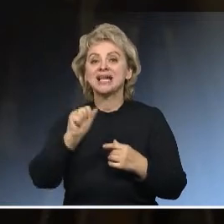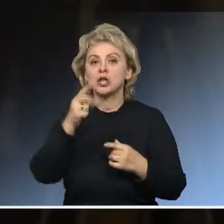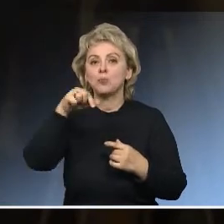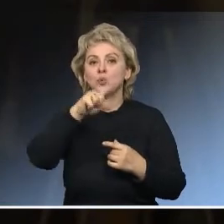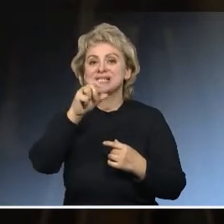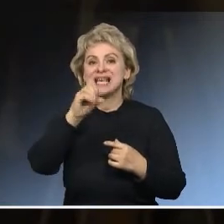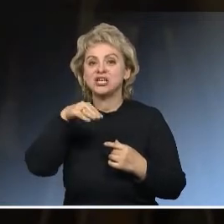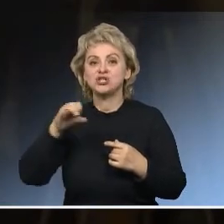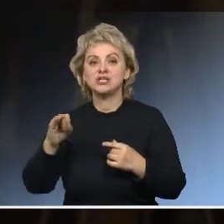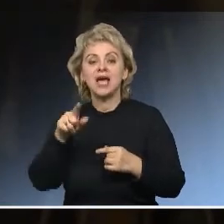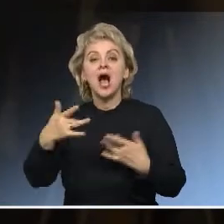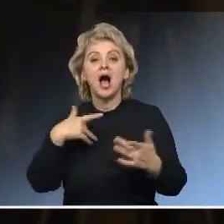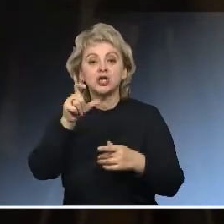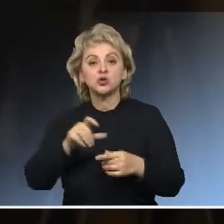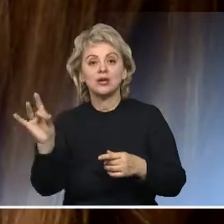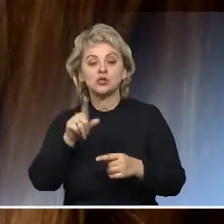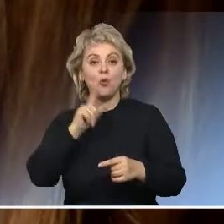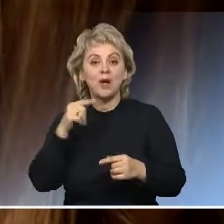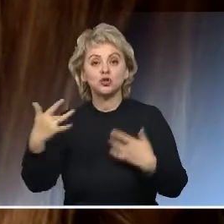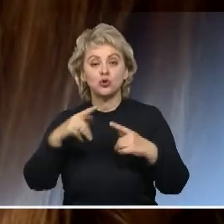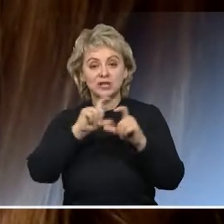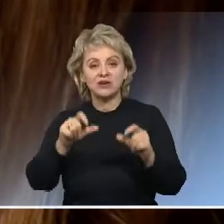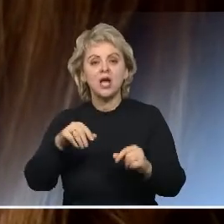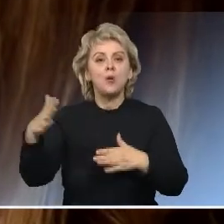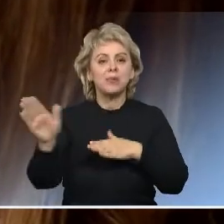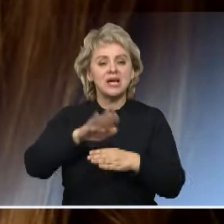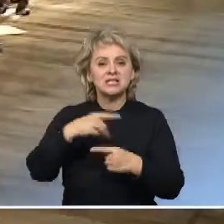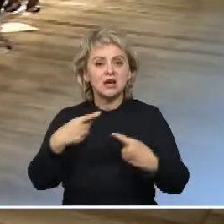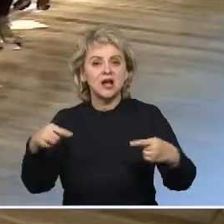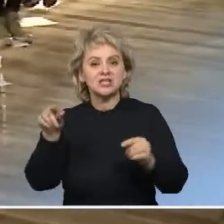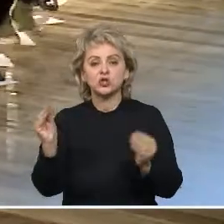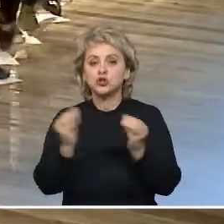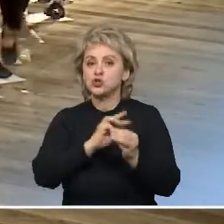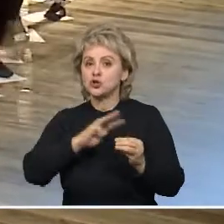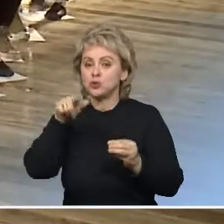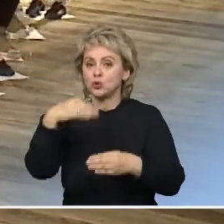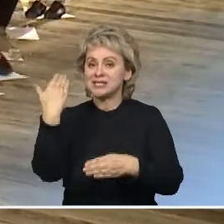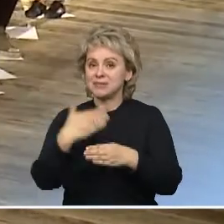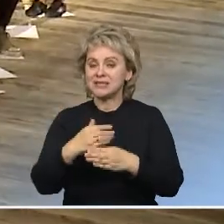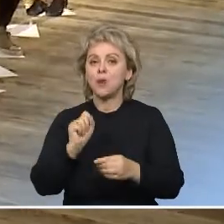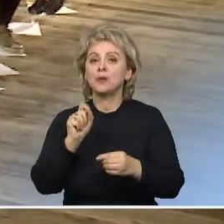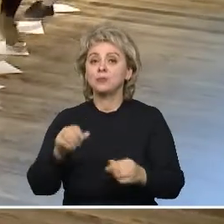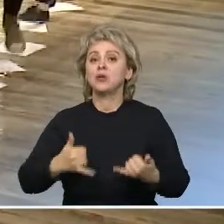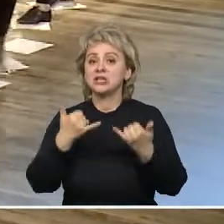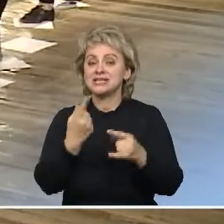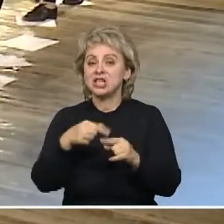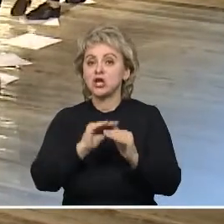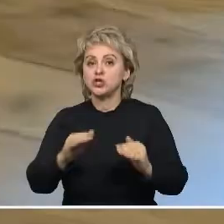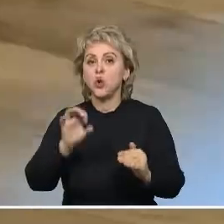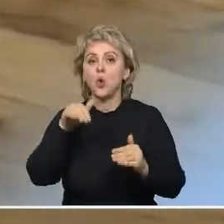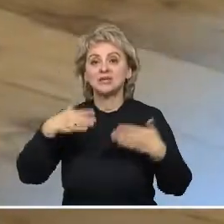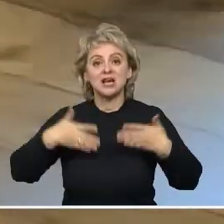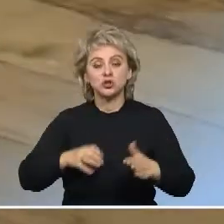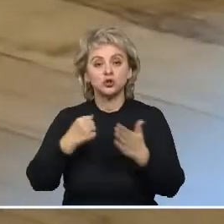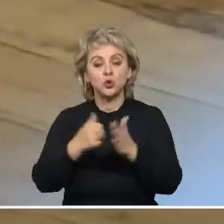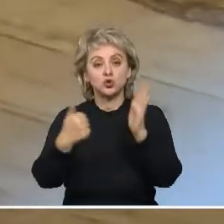Андреа Будзетти и актеры ростовского молодежного. Пластичный, абстрактный 10-минутный спектакль предназначен для детей от